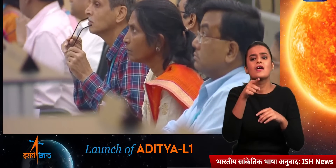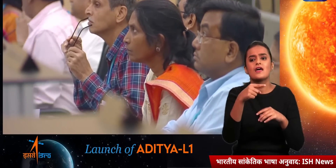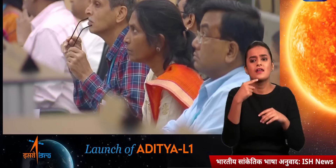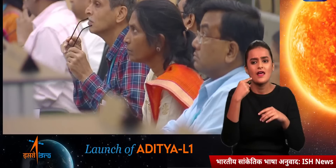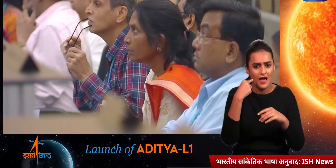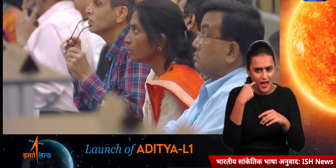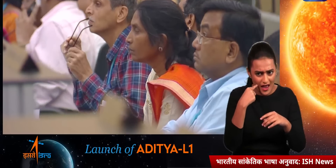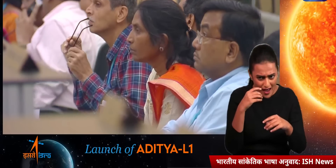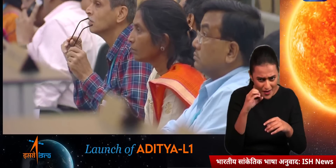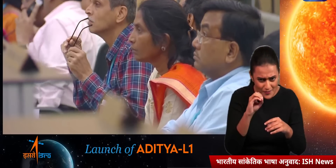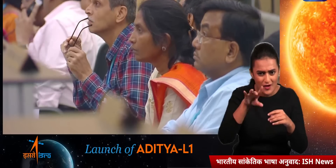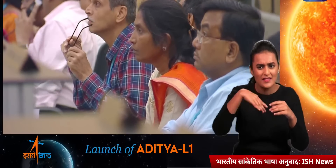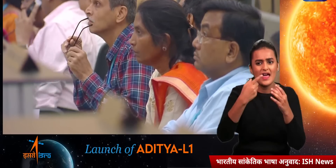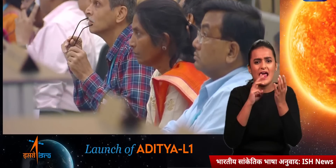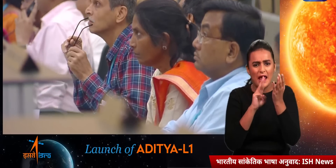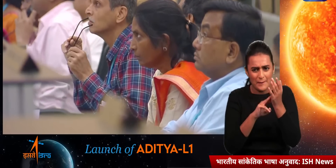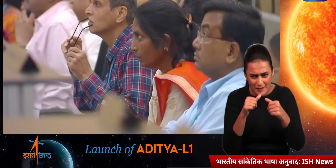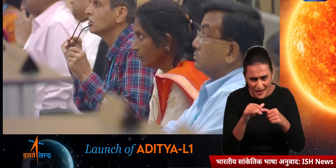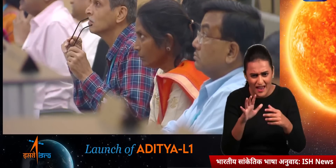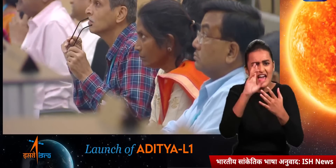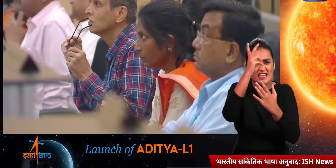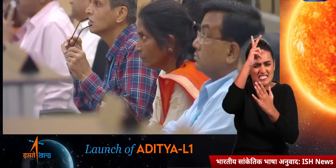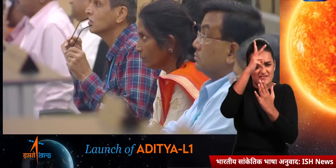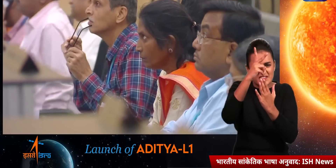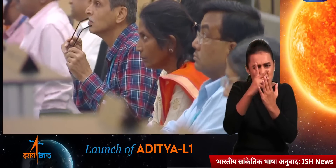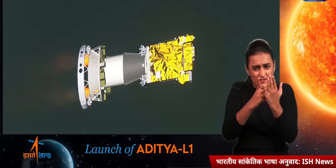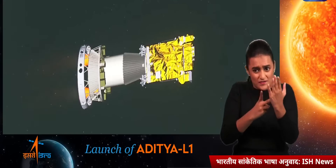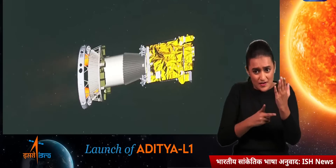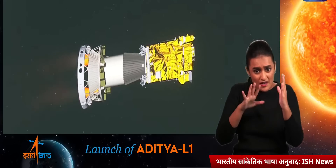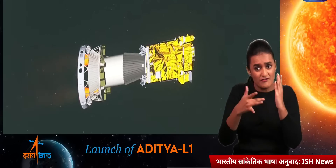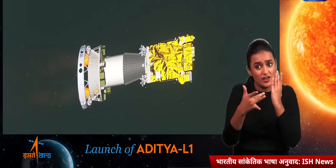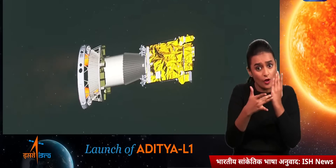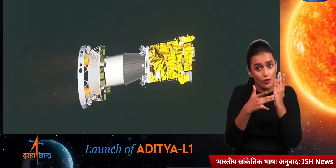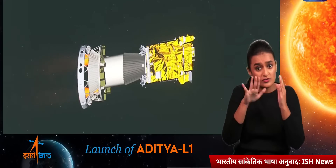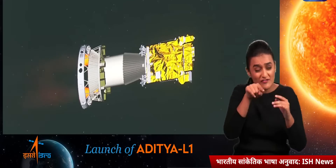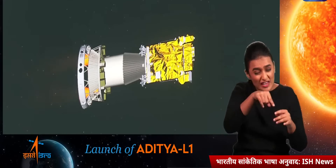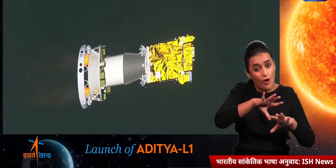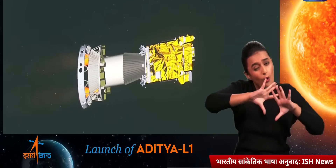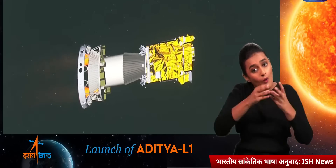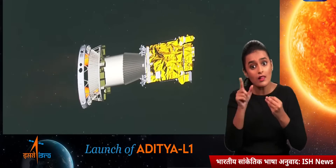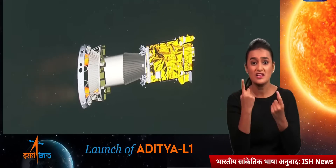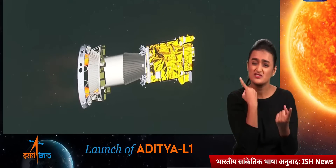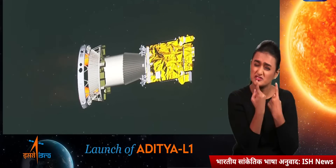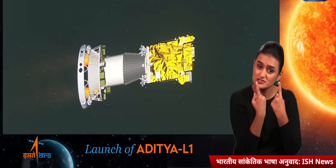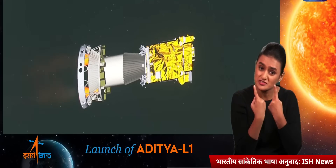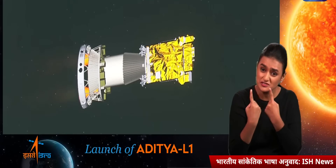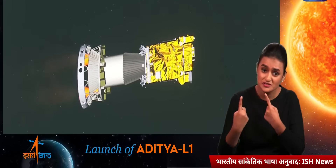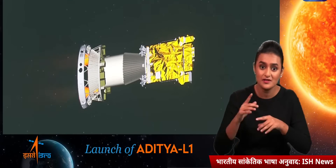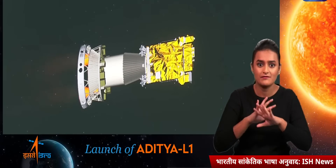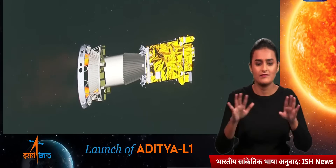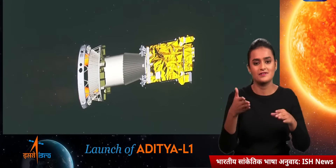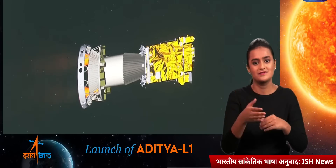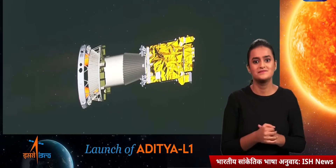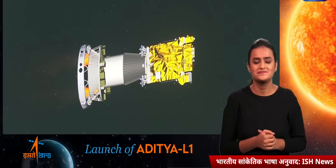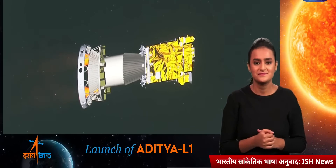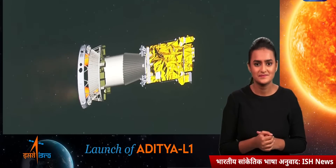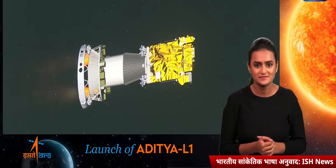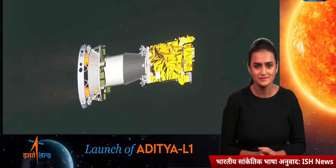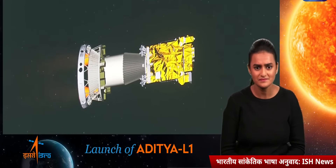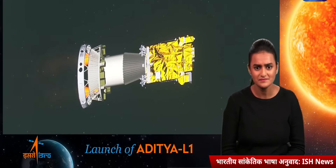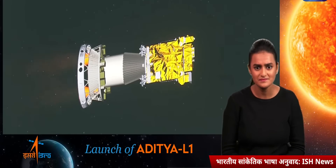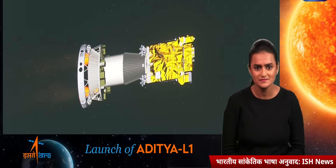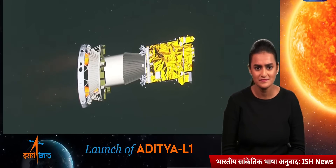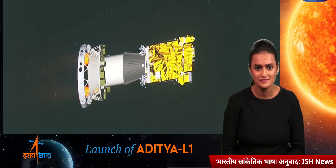मास इजेक्शन की शुरुआत और फ्लेयर्स का अध्ययन, सूर्य के कण की गतिशीलता के अध्ययन के लिए आंकड़े प्रदान करना